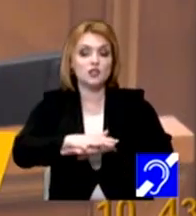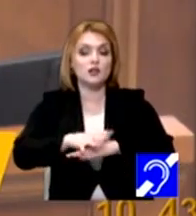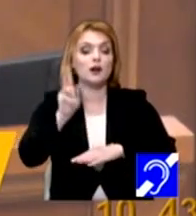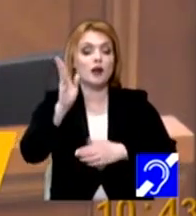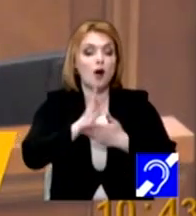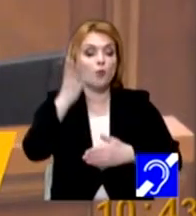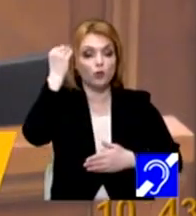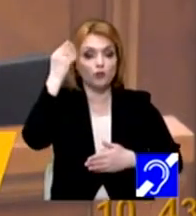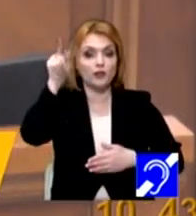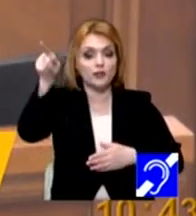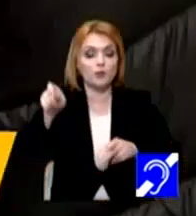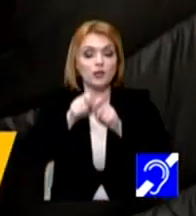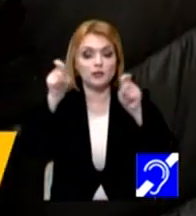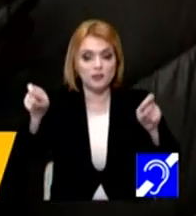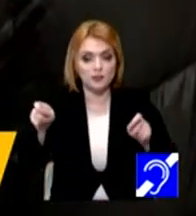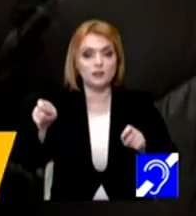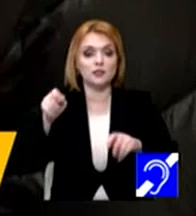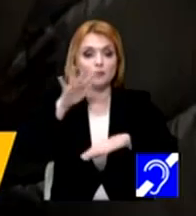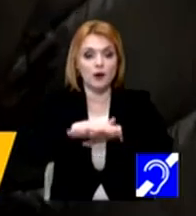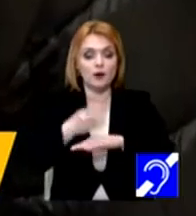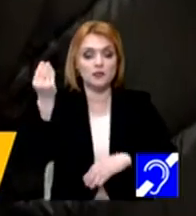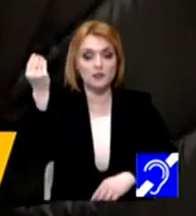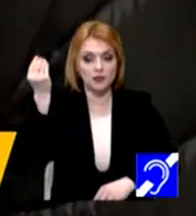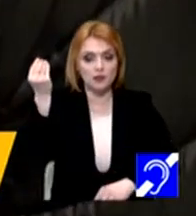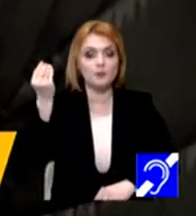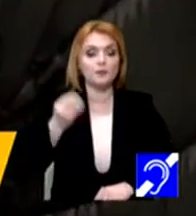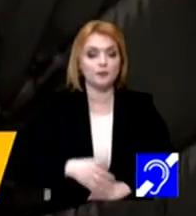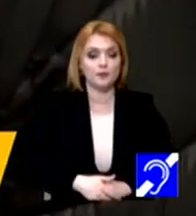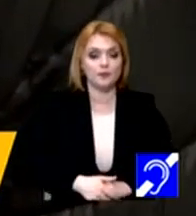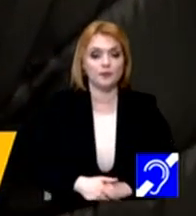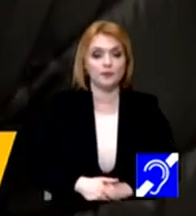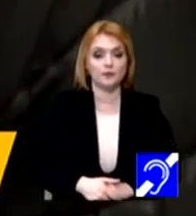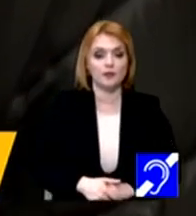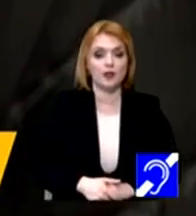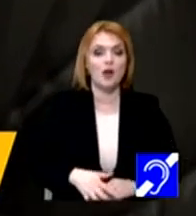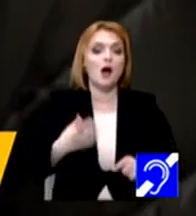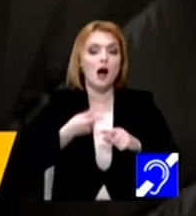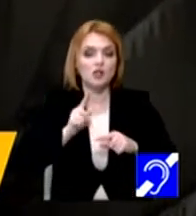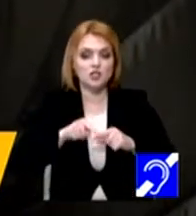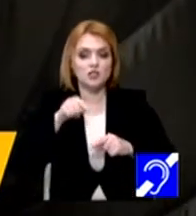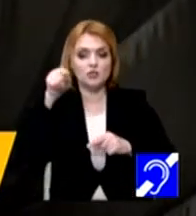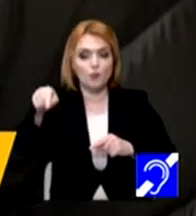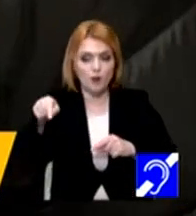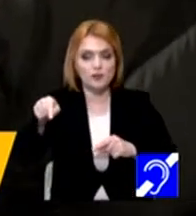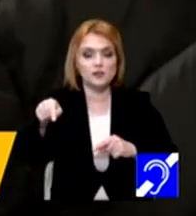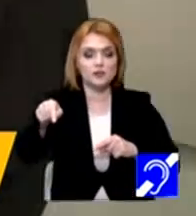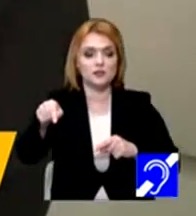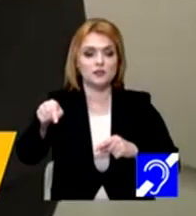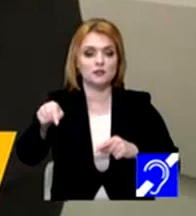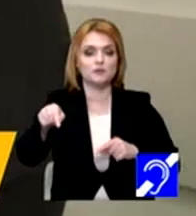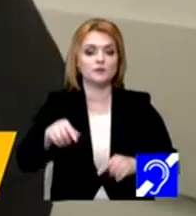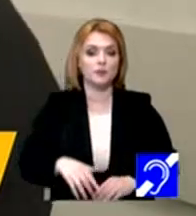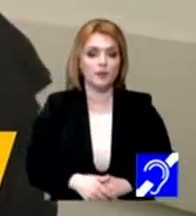combaterii fenomenului evaziunii fiscale. Este mai degrabă un pas care duce spre integrare mai profundă cu